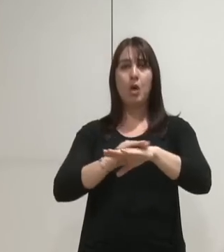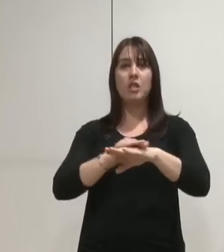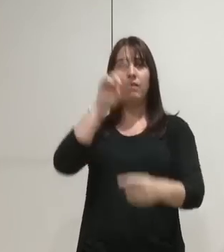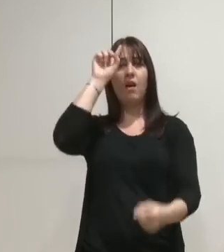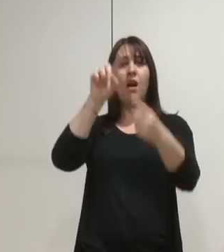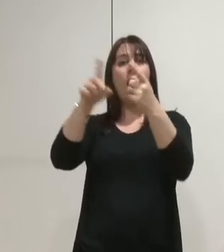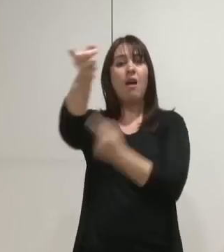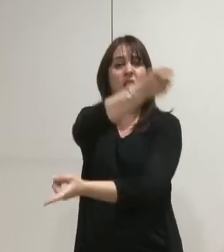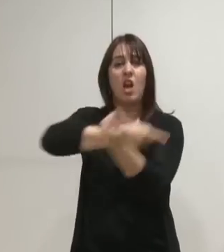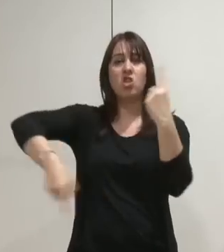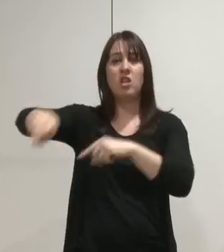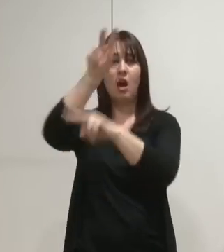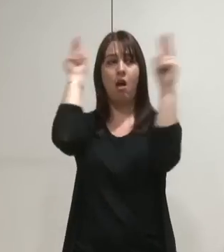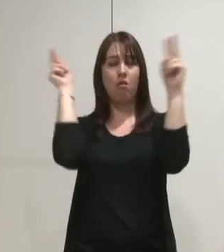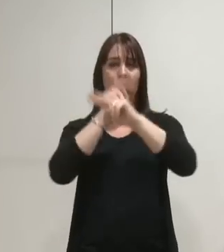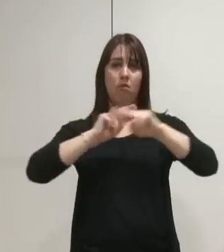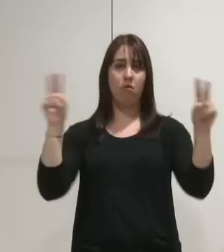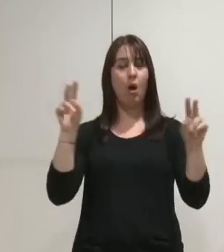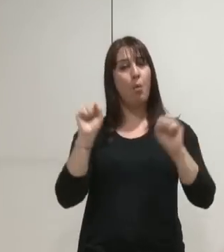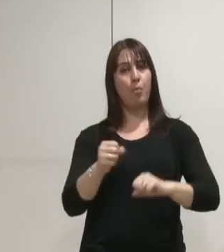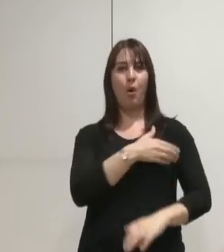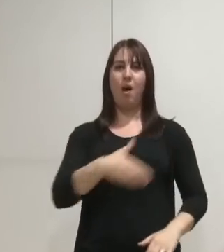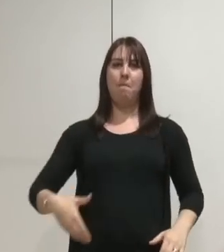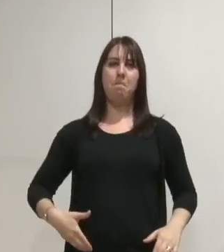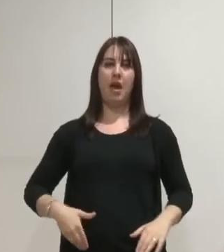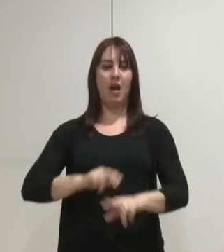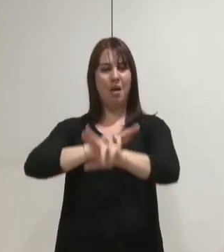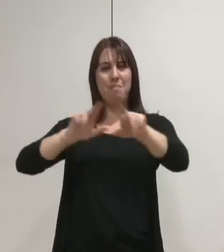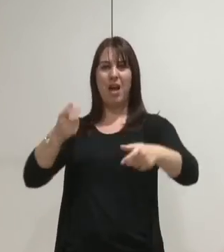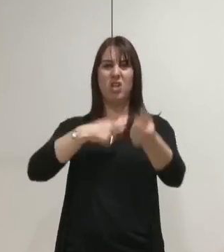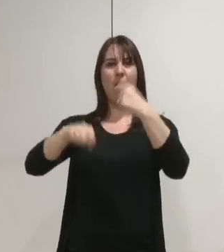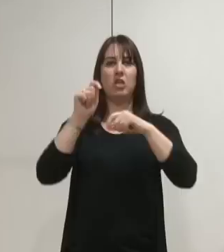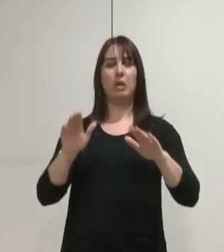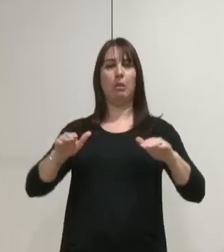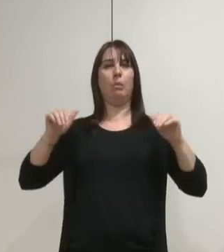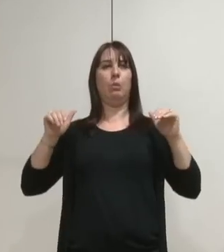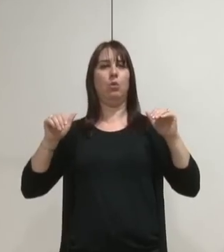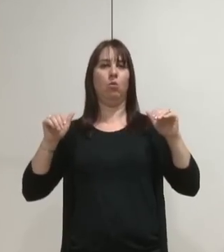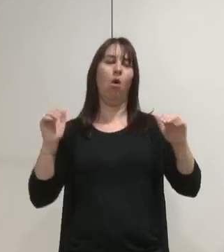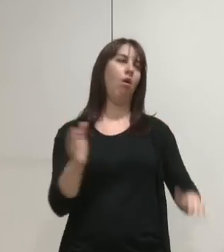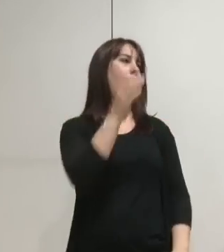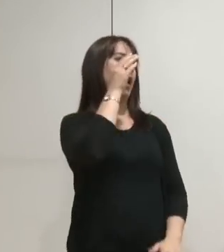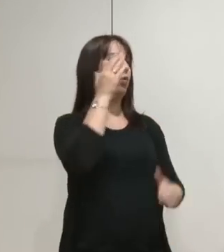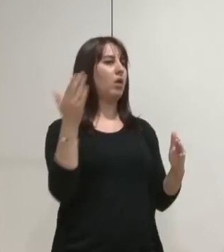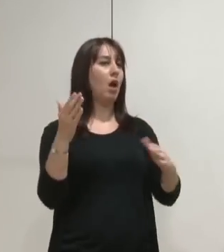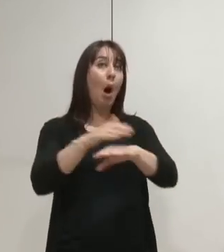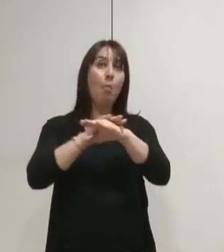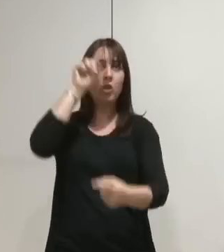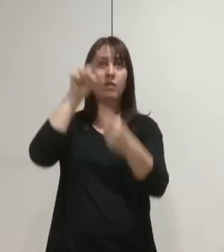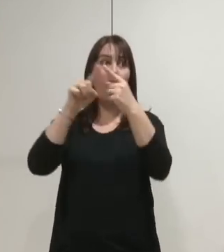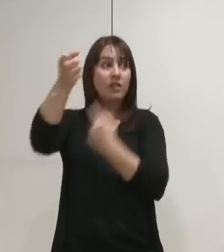général pouvait justifier que le maire ne signe pas le marché écoutez le motif d'intérêt